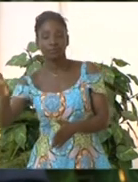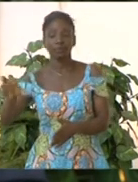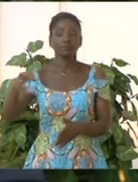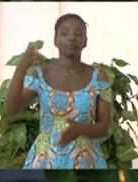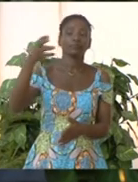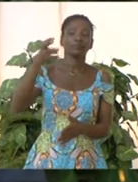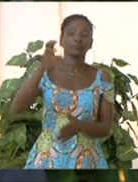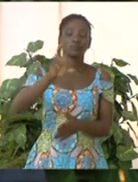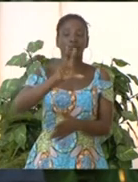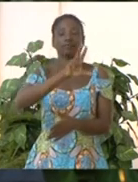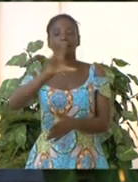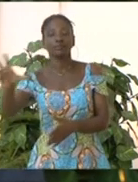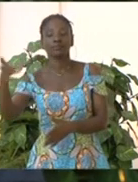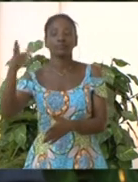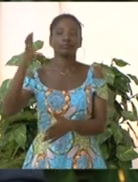1677